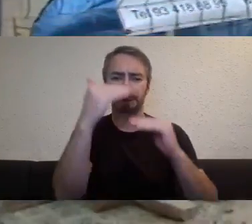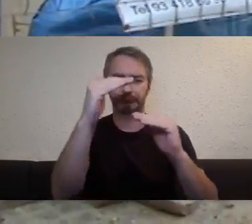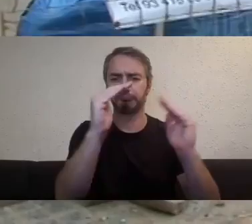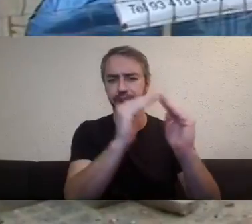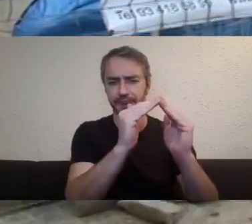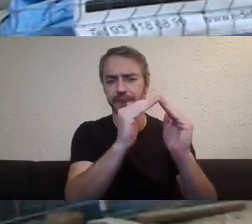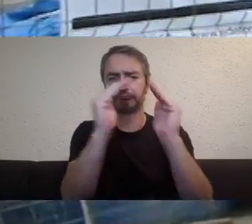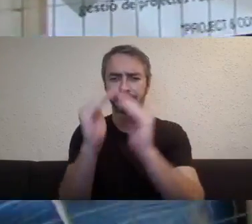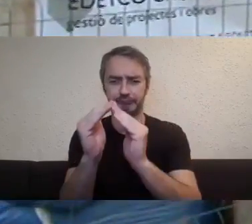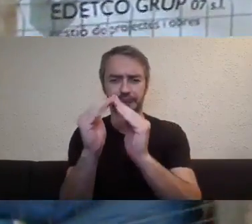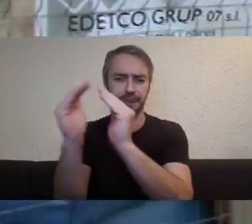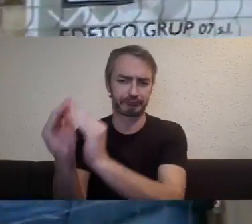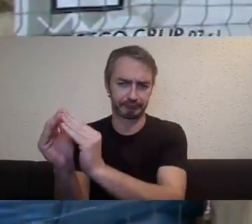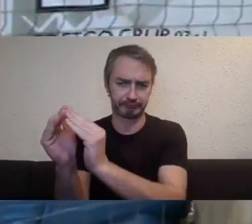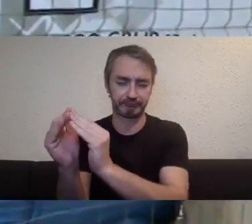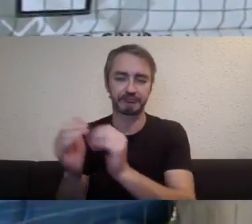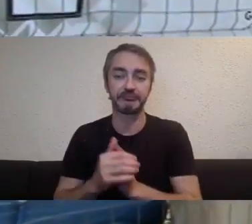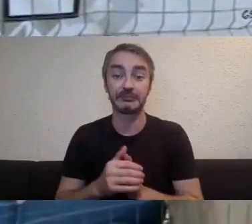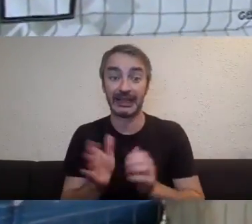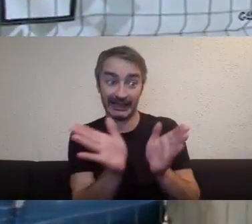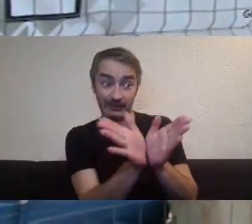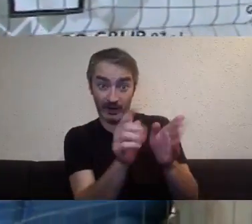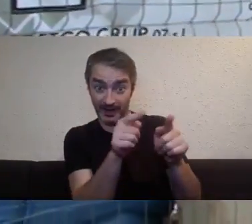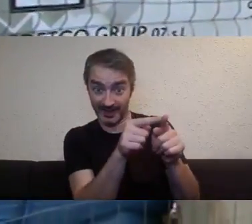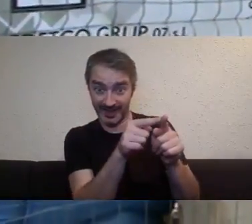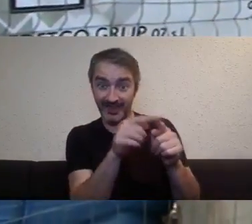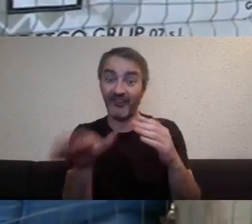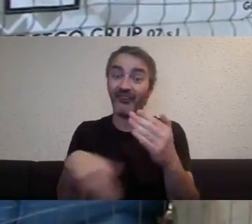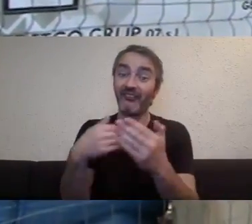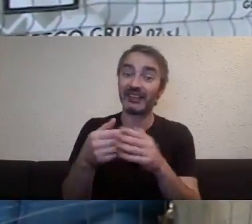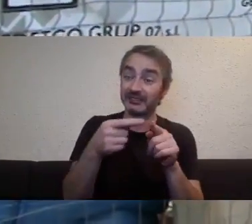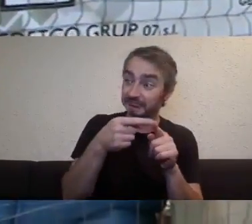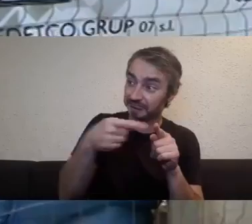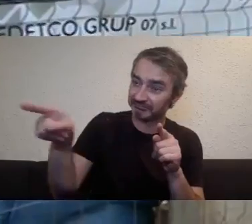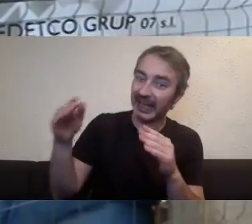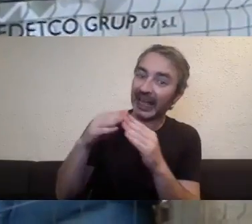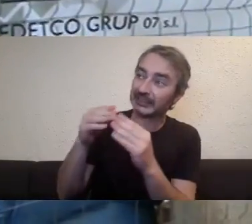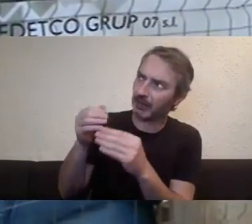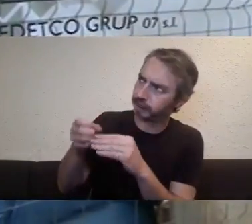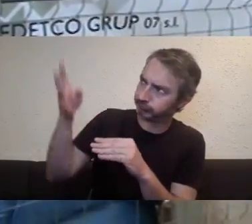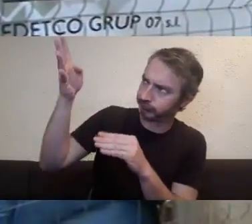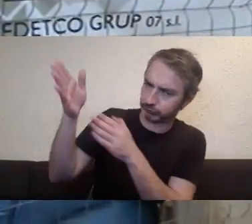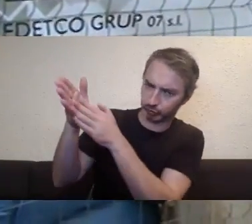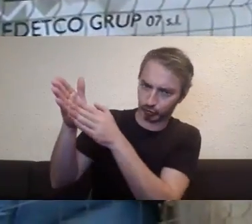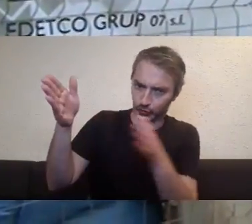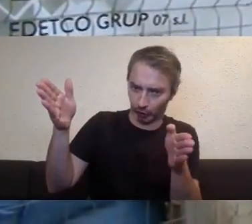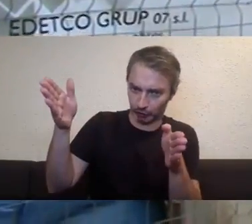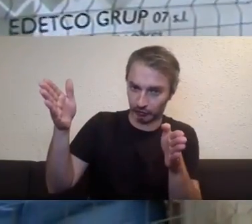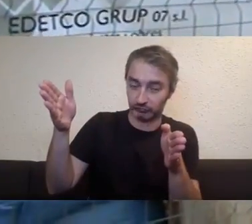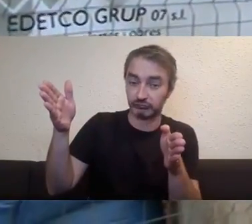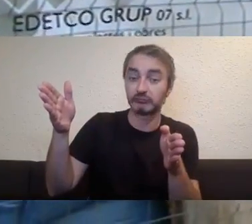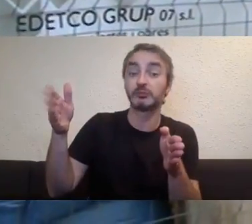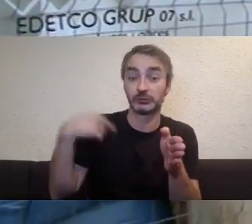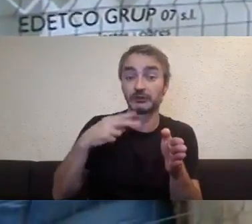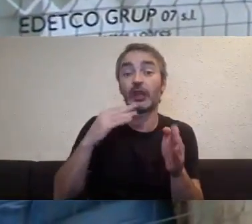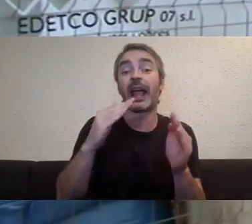dues plantes, que anaven des d'aquí la cantonada fins a la casa aquella més gran. Llavors hi